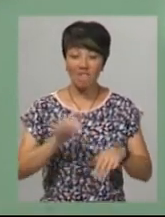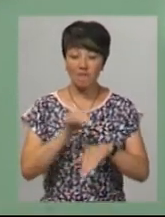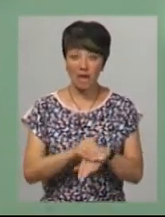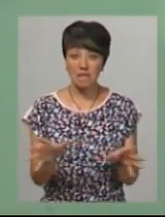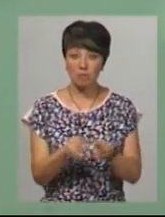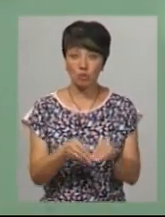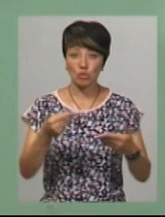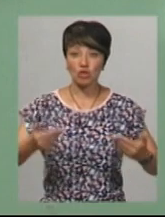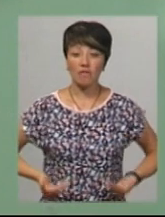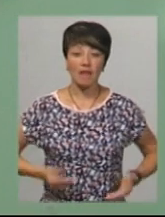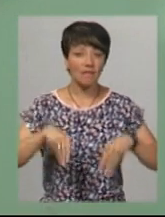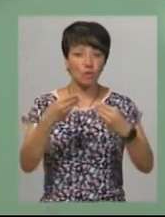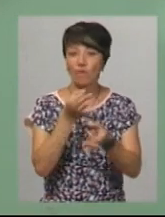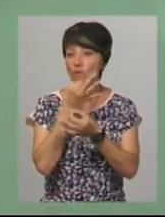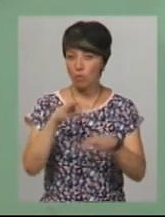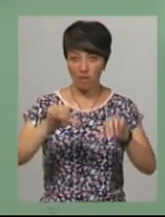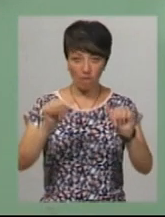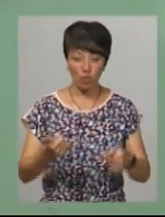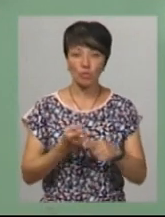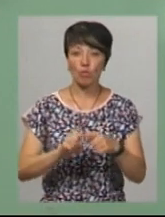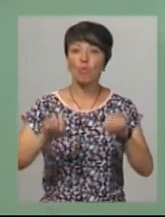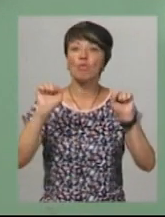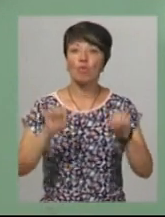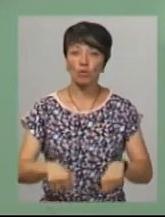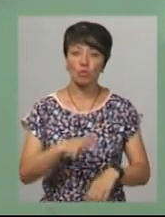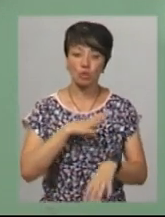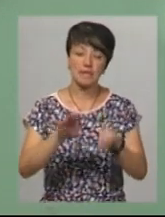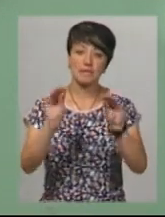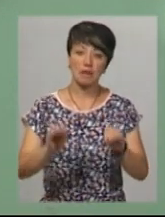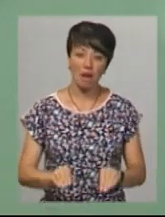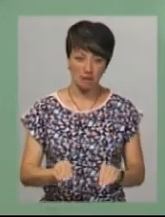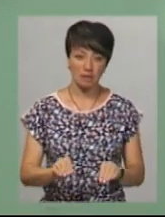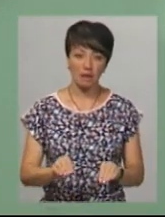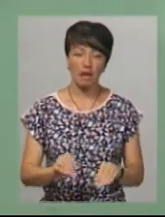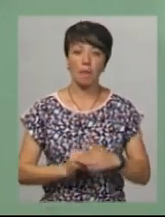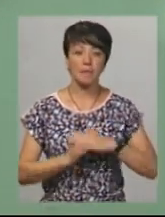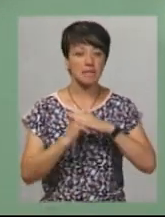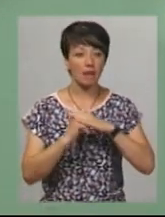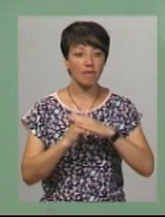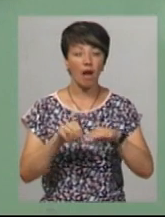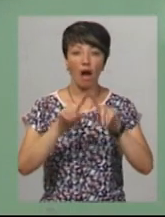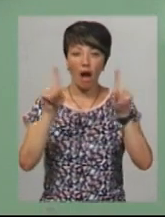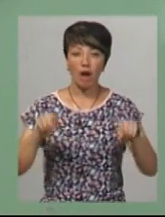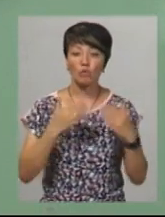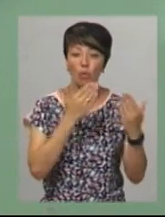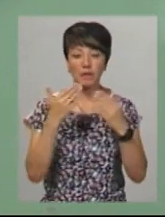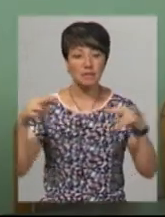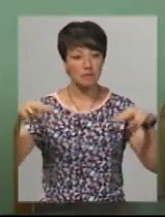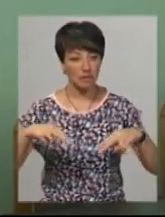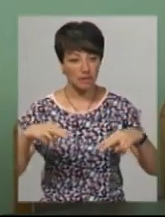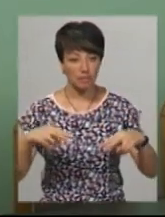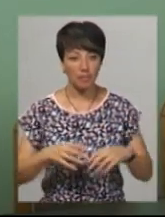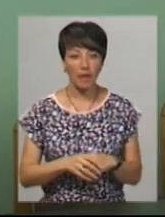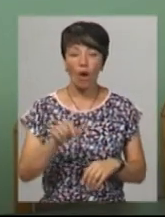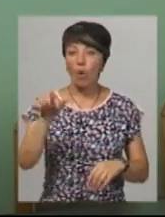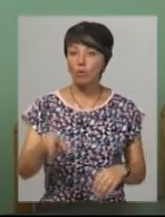проживання видаються в довільній формі. І тому вони можуть бути складені на підставі акту опитування свідків. Особа